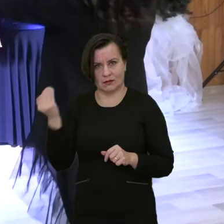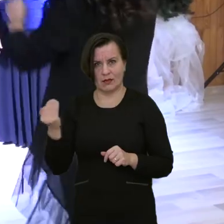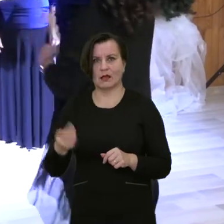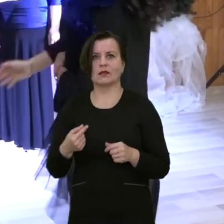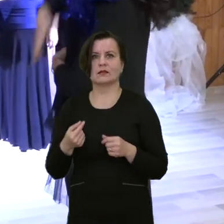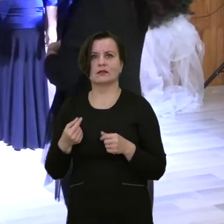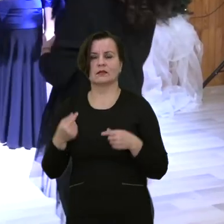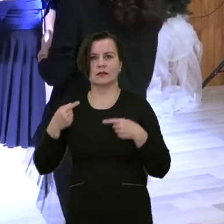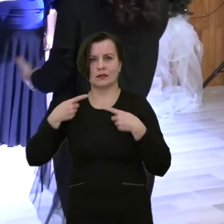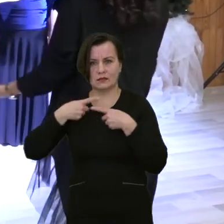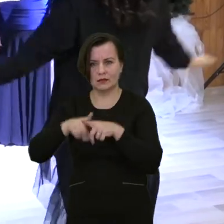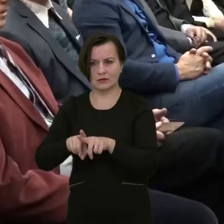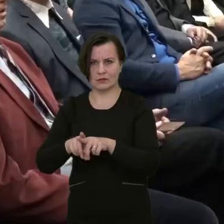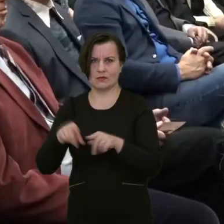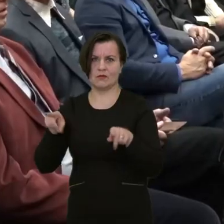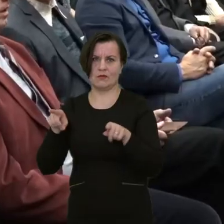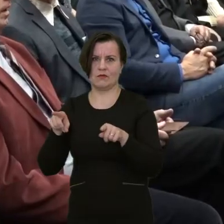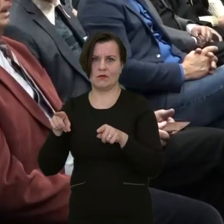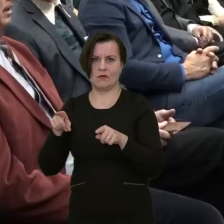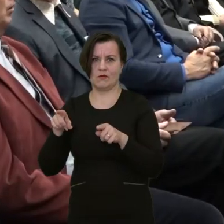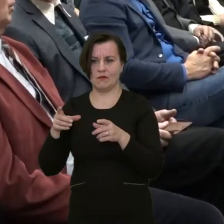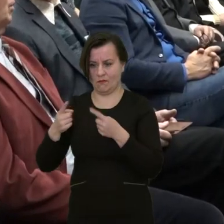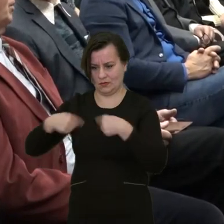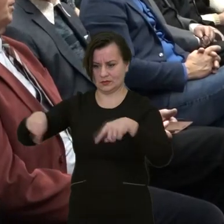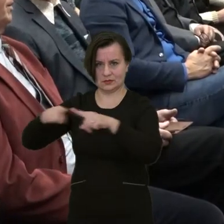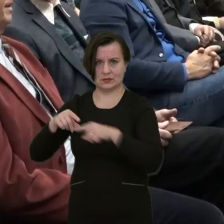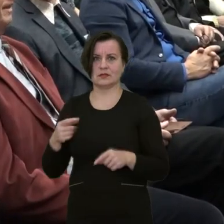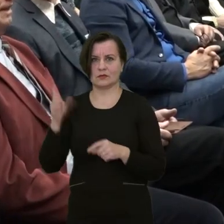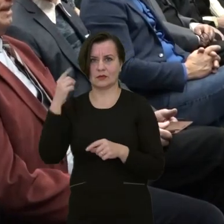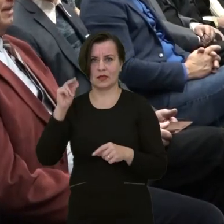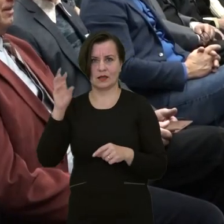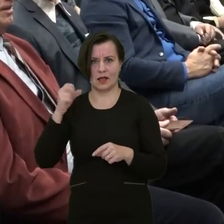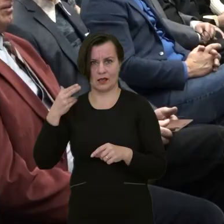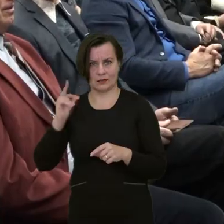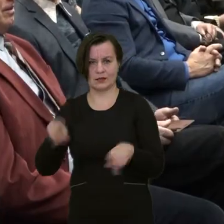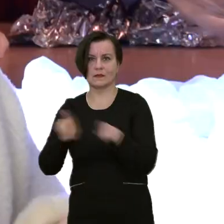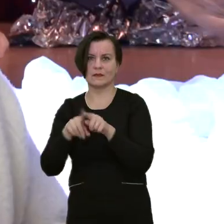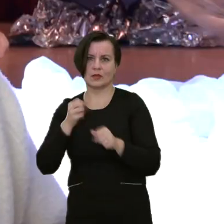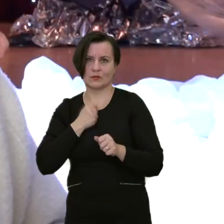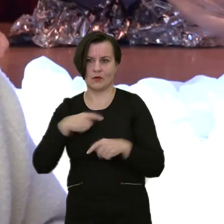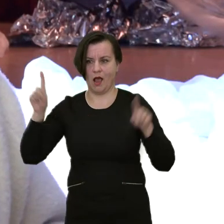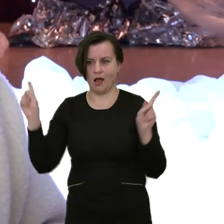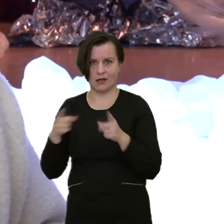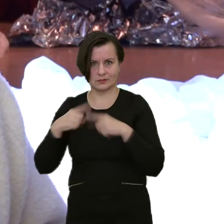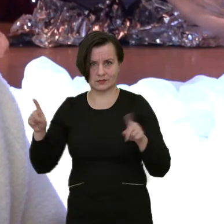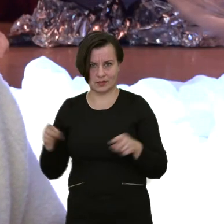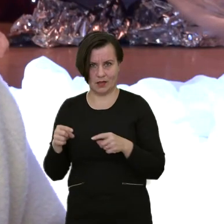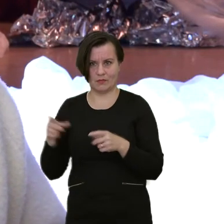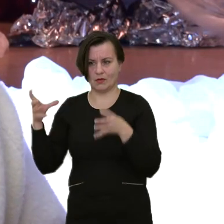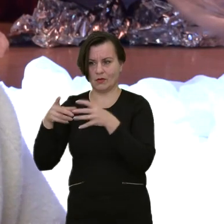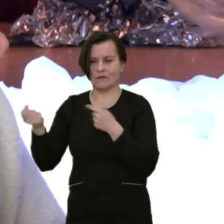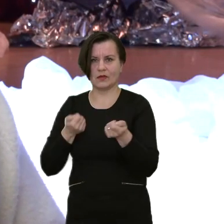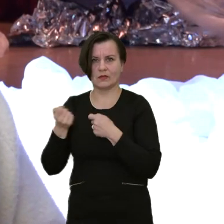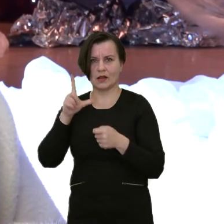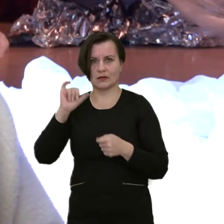pat dėkingi jai, kaip ir technologijų fakulteto dekaniai. Taip pat mes turėjome vokalinio ansamblio studiją,